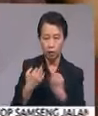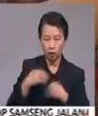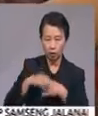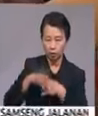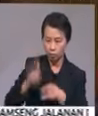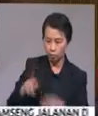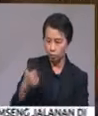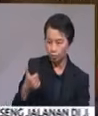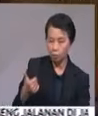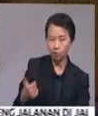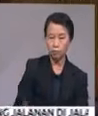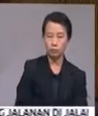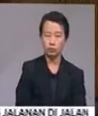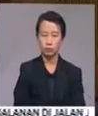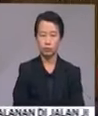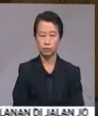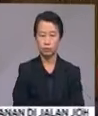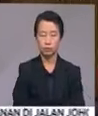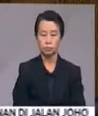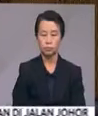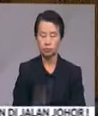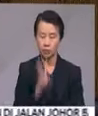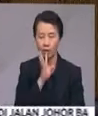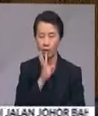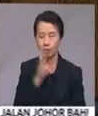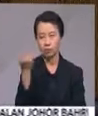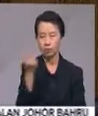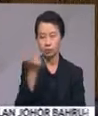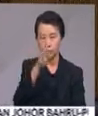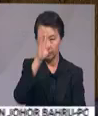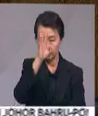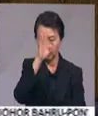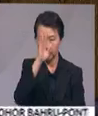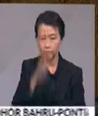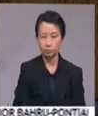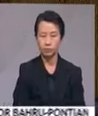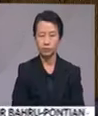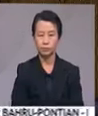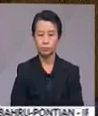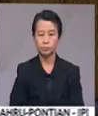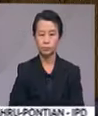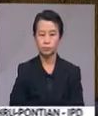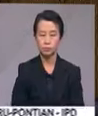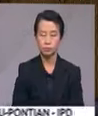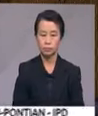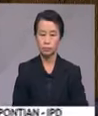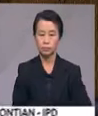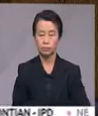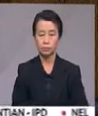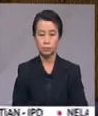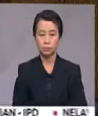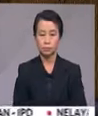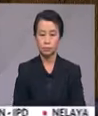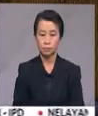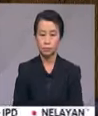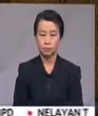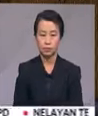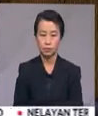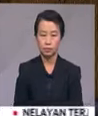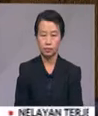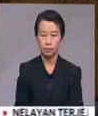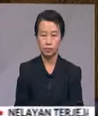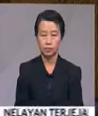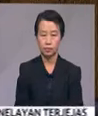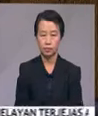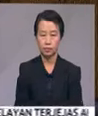kelebihan tersebut. எல்லோருக்கும் வணக்கம். இன்றைக்கு வந்து ஜுபீர் கான் அவரை நம்ம சந்திக்க போறோம். ஜுபீர் கான் யாரும் பார்த்தீங்கன்னா இவர் ஒரு மலாய்க்காரர், ஆனா